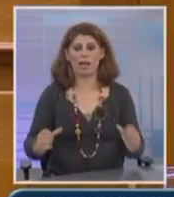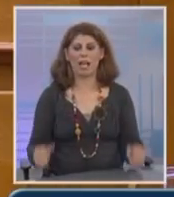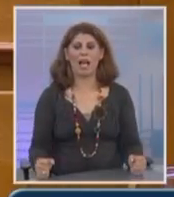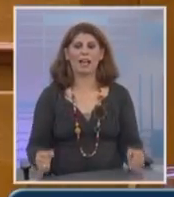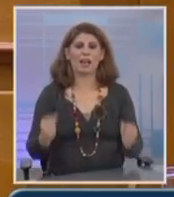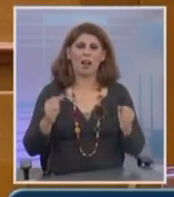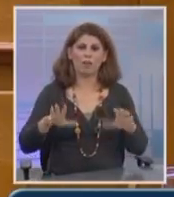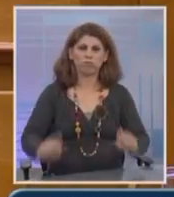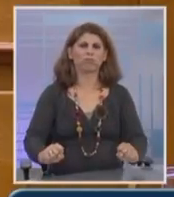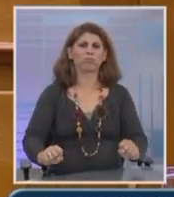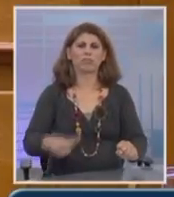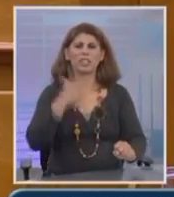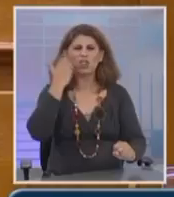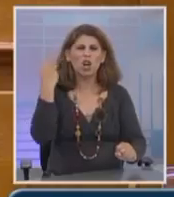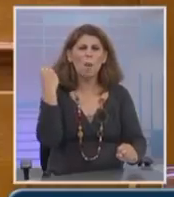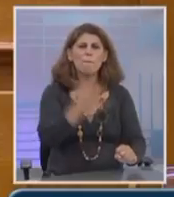κύριε Τσίπρα, αυτό το οποίο συμβαίνει.